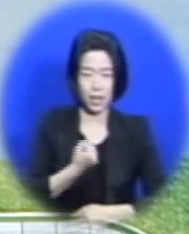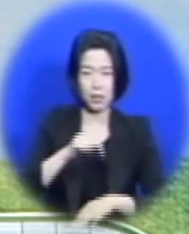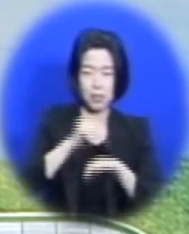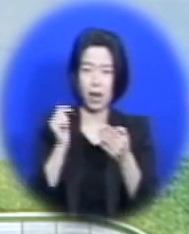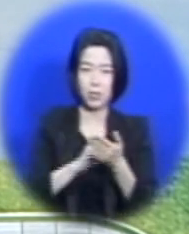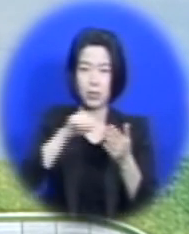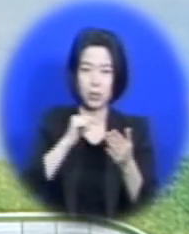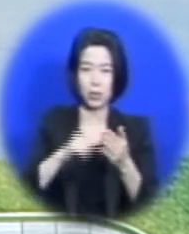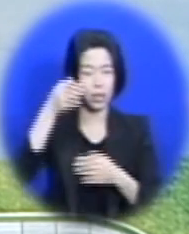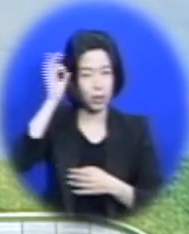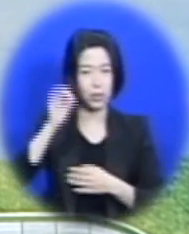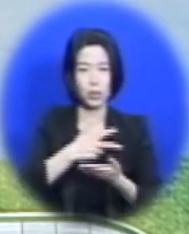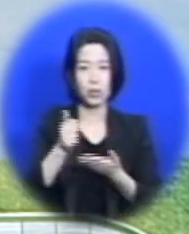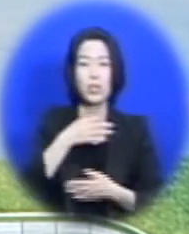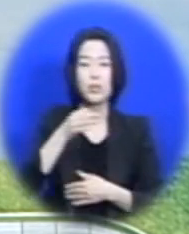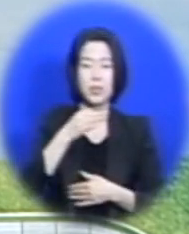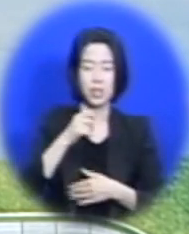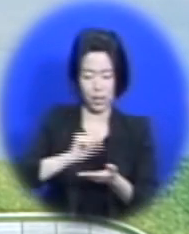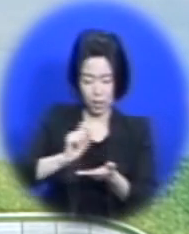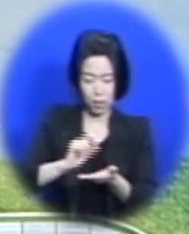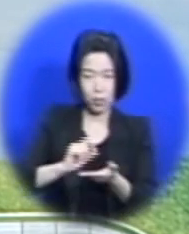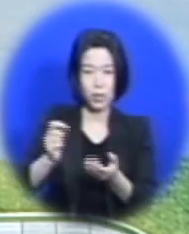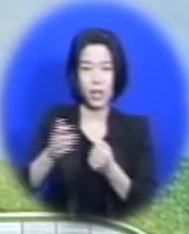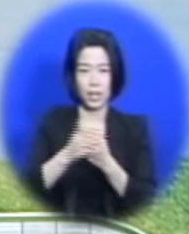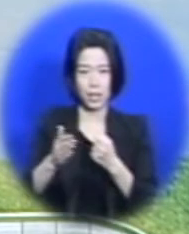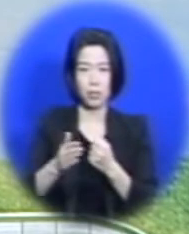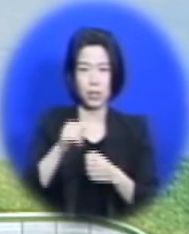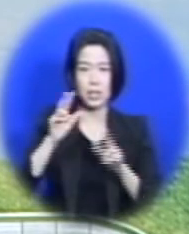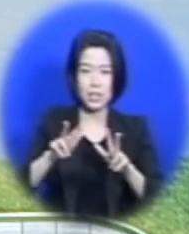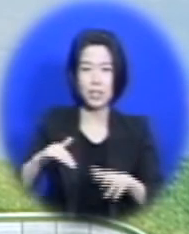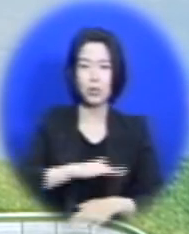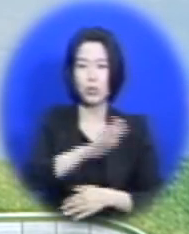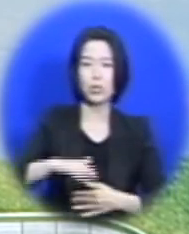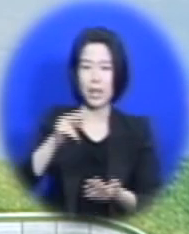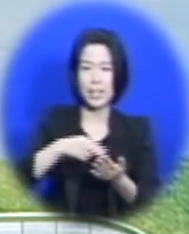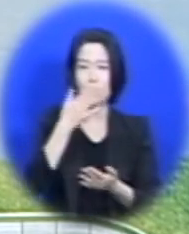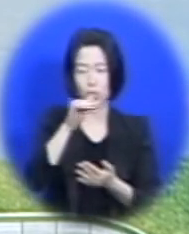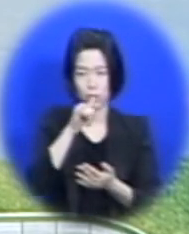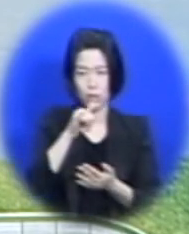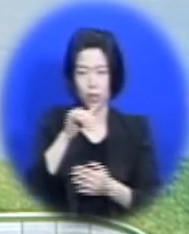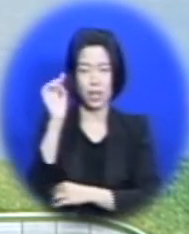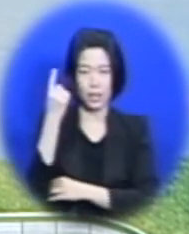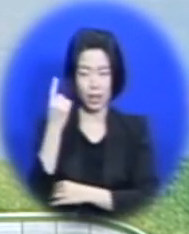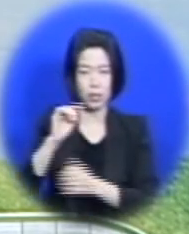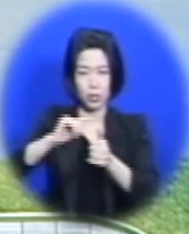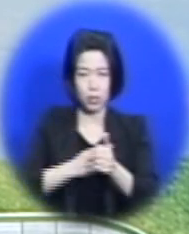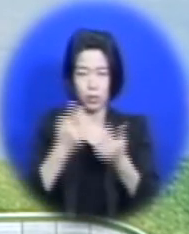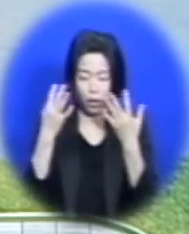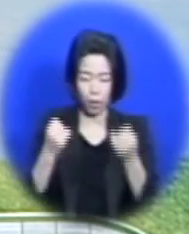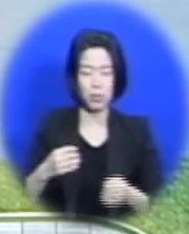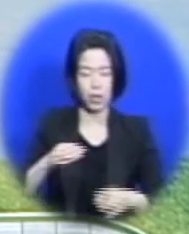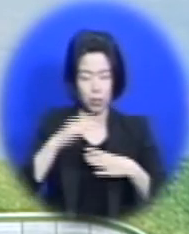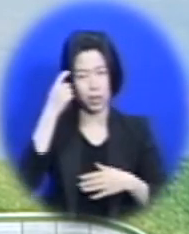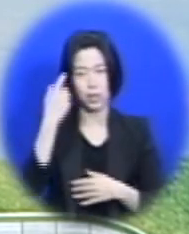떠오르는 주님의 음성을 기록을 했으니 우리가 지금 그걸 읽는 거예요. 다윗은 스스로가 얼마나 놀랬겠냐